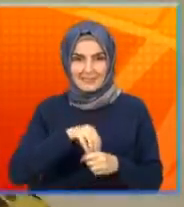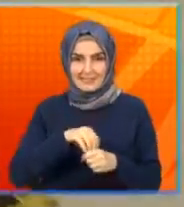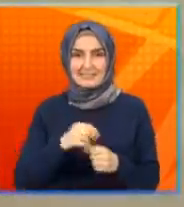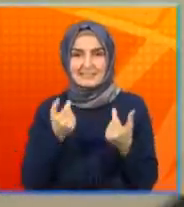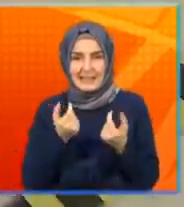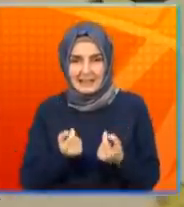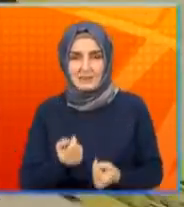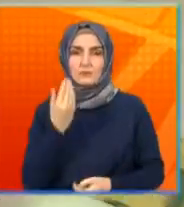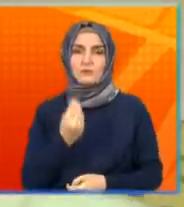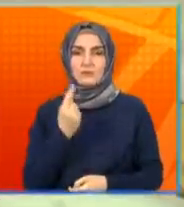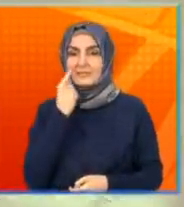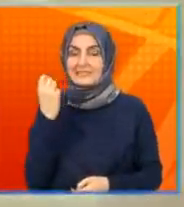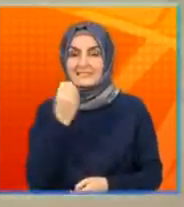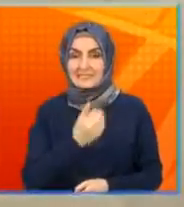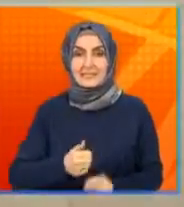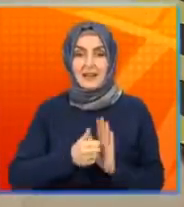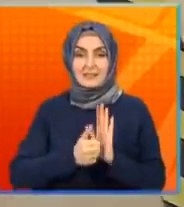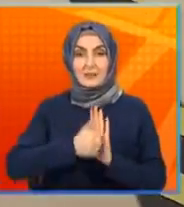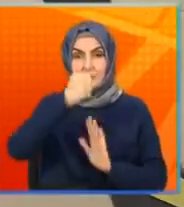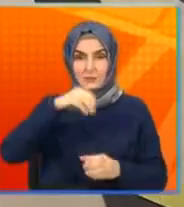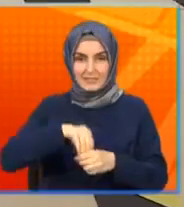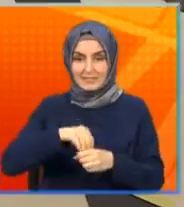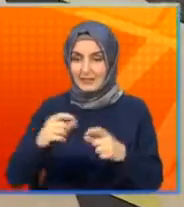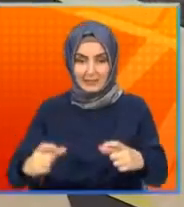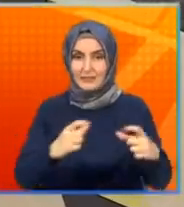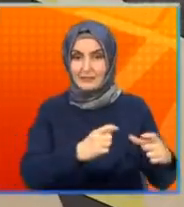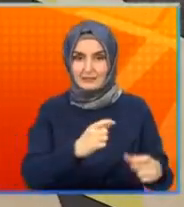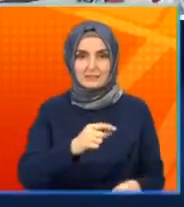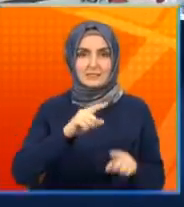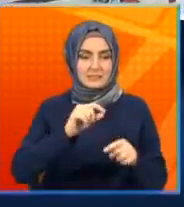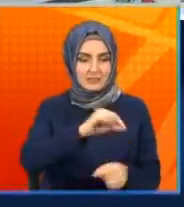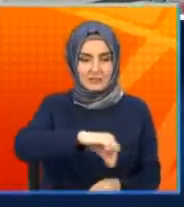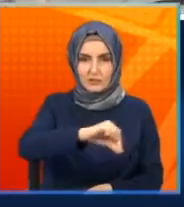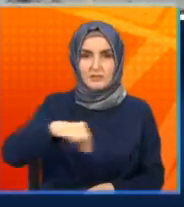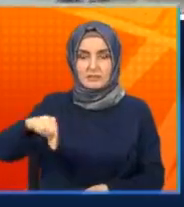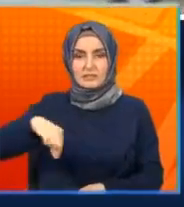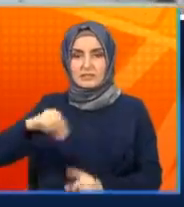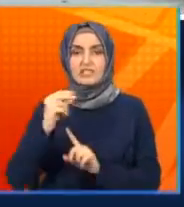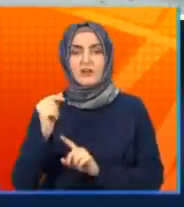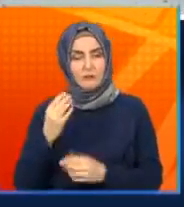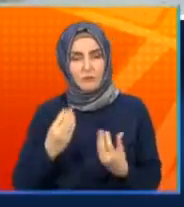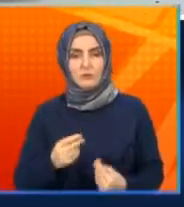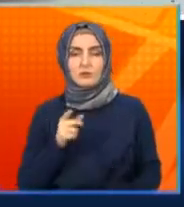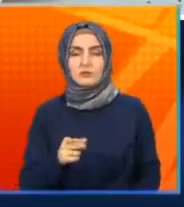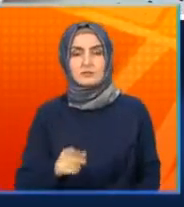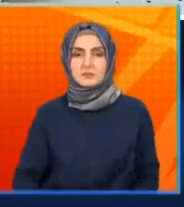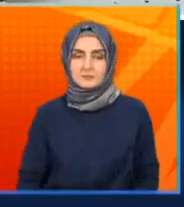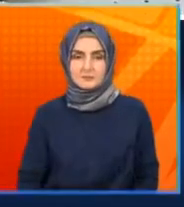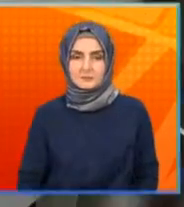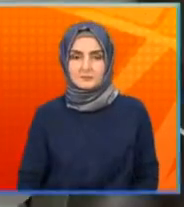hem de kişilerin asansör içinde duracakları yerleri işaretlerle belirlenecek asansör kullanmalı